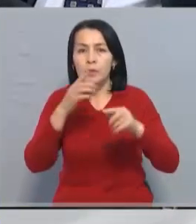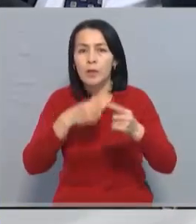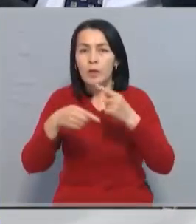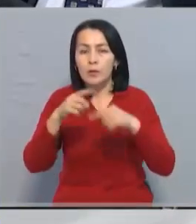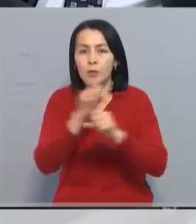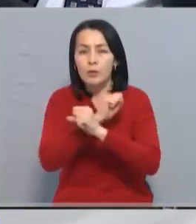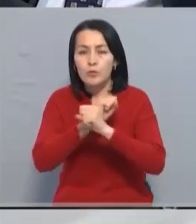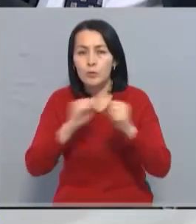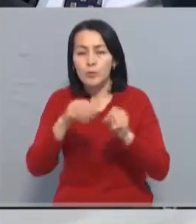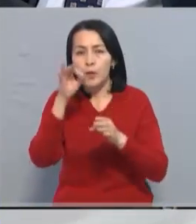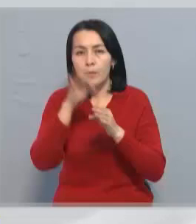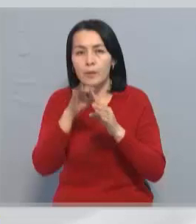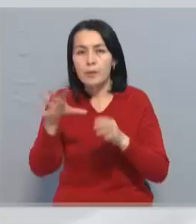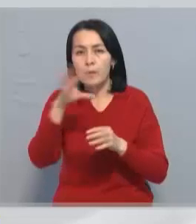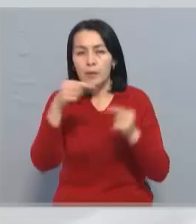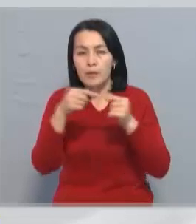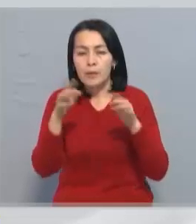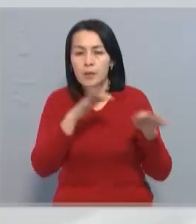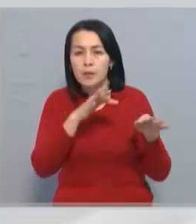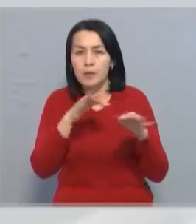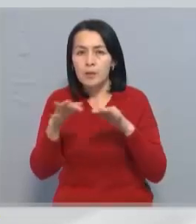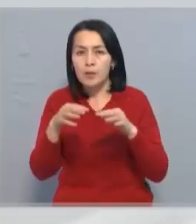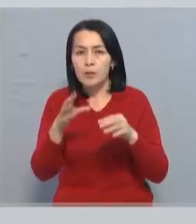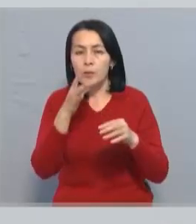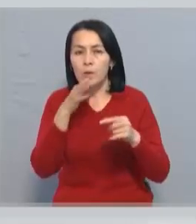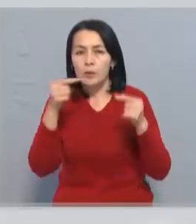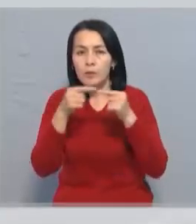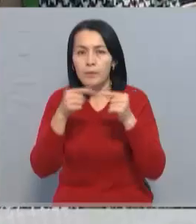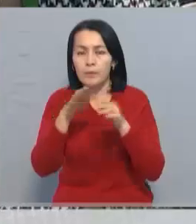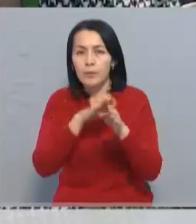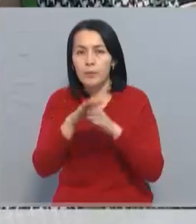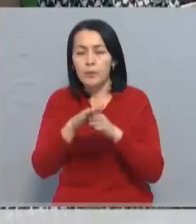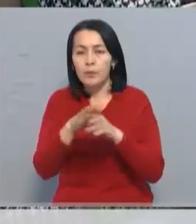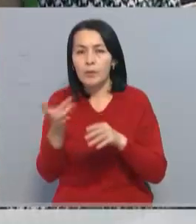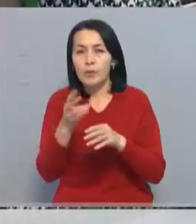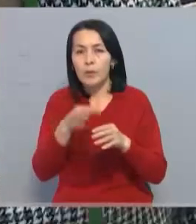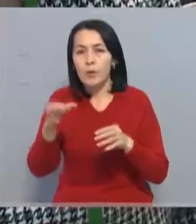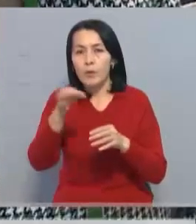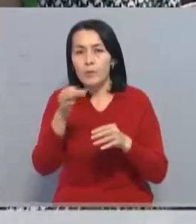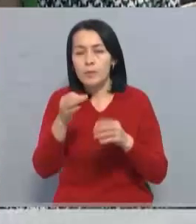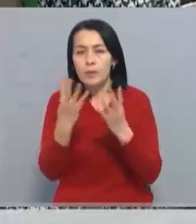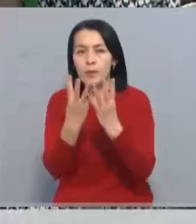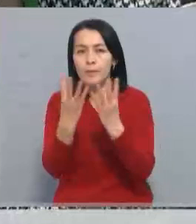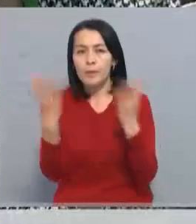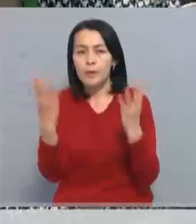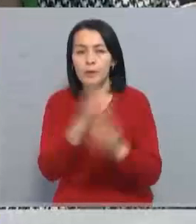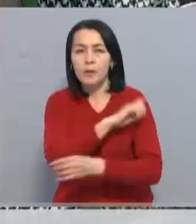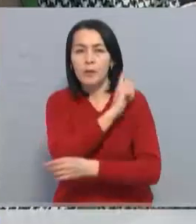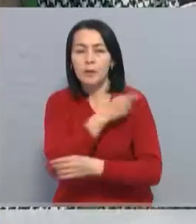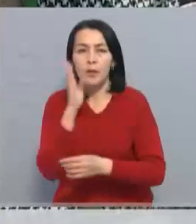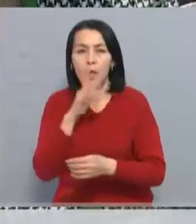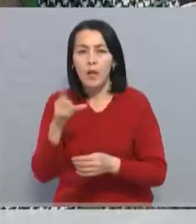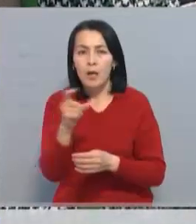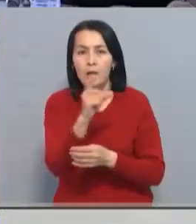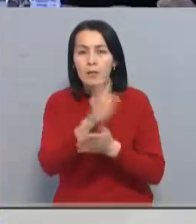туындауына жол бермеу мақсатында барлық тиісті шаралардың өз мерзімінде орындалуын қамтамасыз етсін. Облыс аумағында бекеттерді нығайту, арық